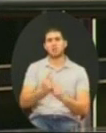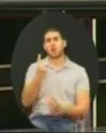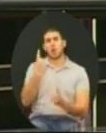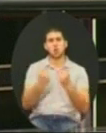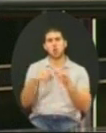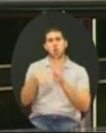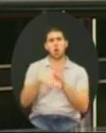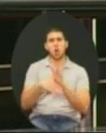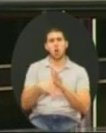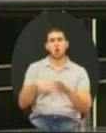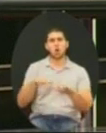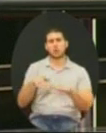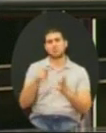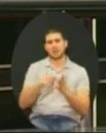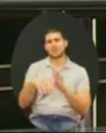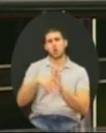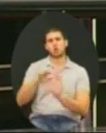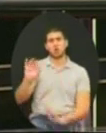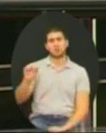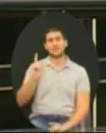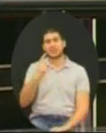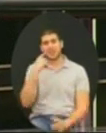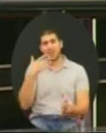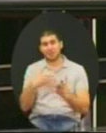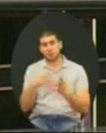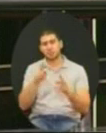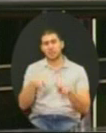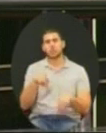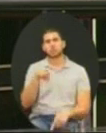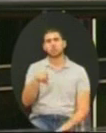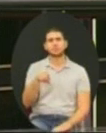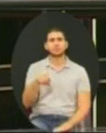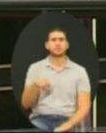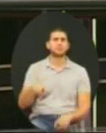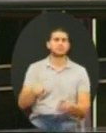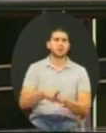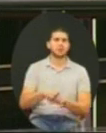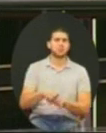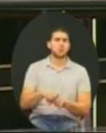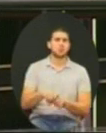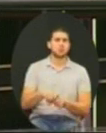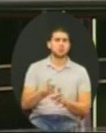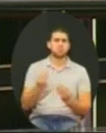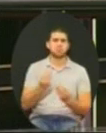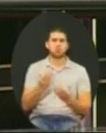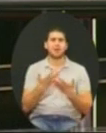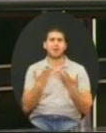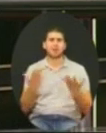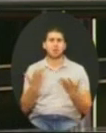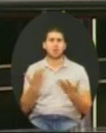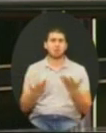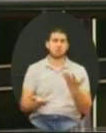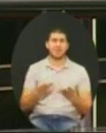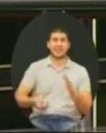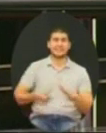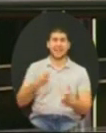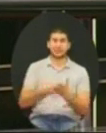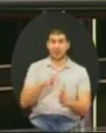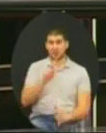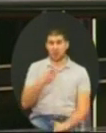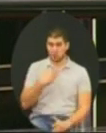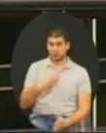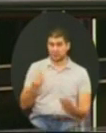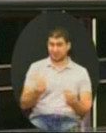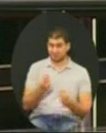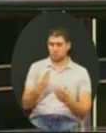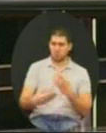של הקואליציה, כי זה חוק של הקואליציה. יצטרכו לראות, אבל יש להם פה, את יודעת, מחזיקים ביד פטיש גדול לעומת שר האוצר כחלון. אתה רוצה את הדברים